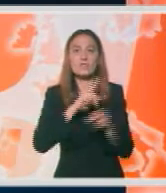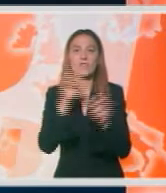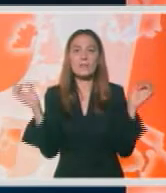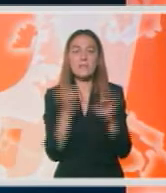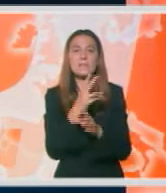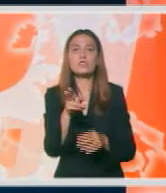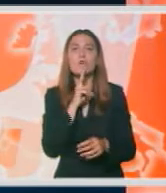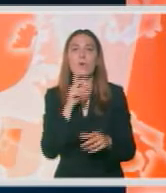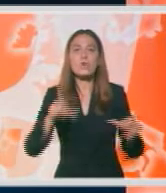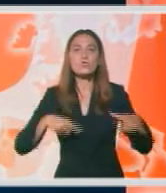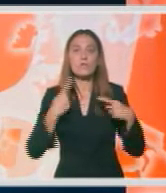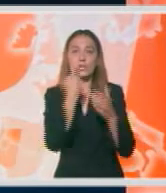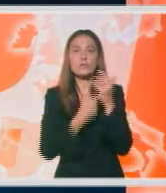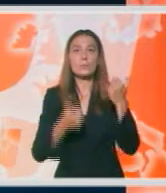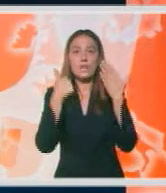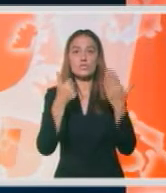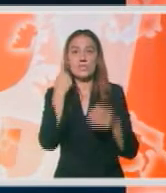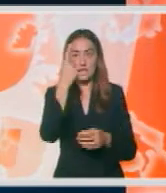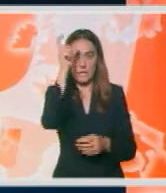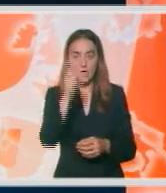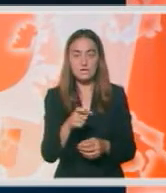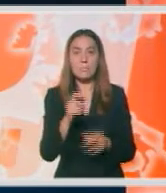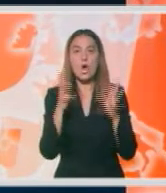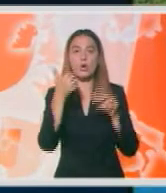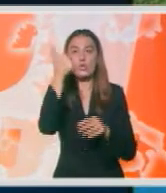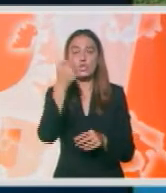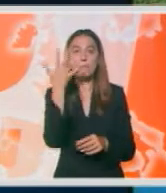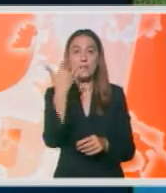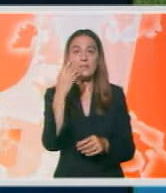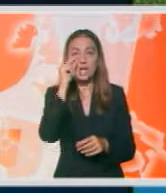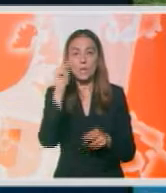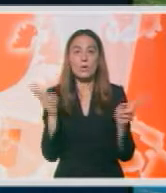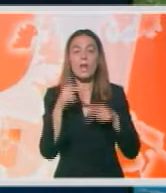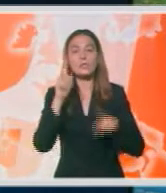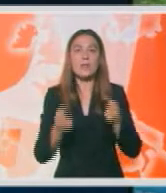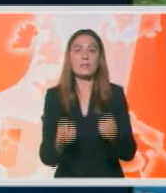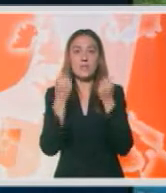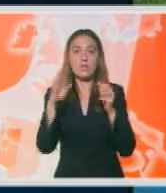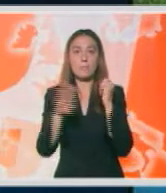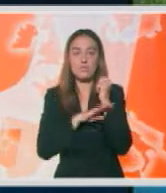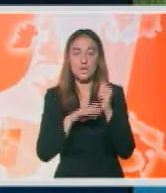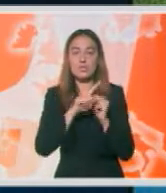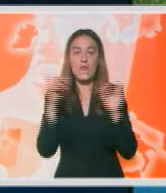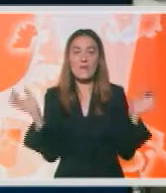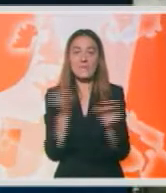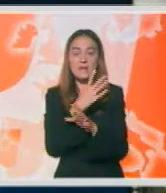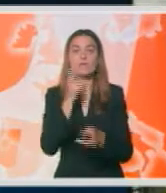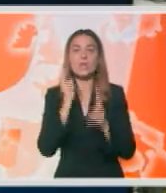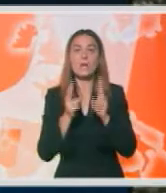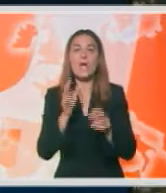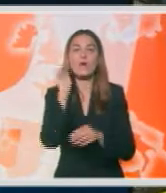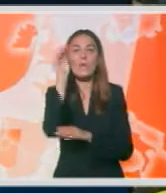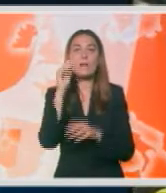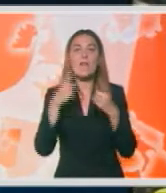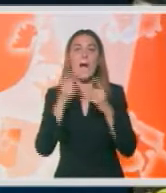u kojoj je živote izgubila 61 osoba, dok je oko 150 ljudi lakše ili teže povređeno. Do nesreće je, kako javlja